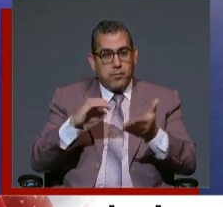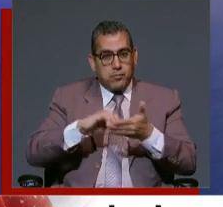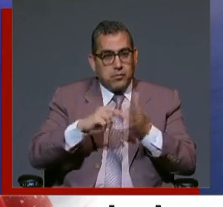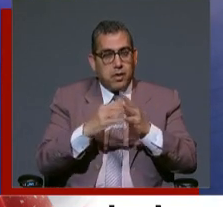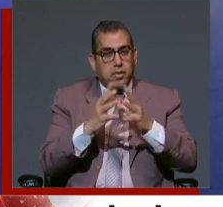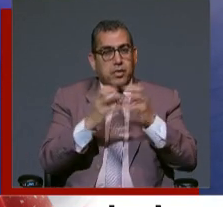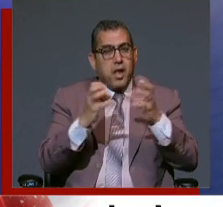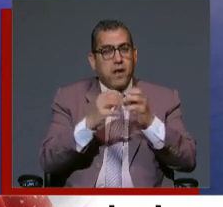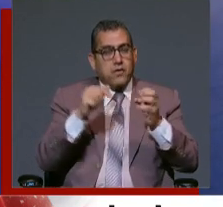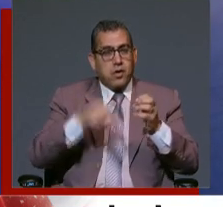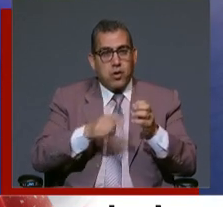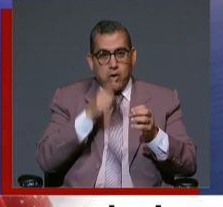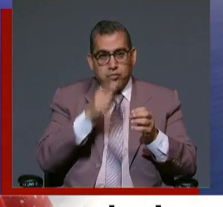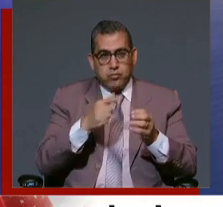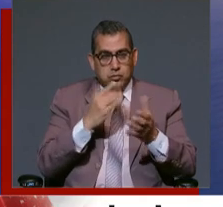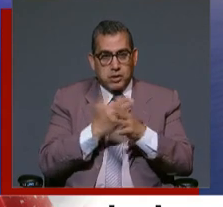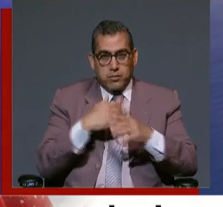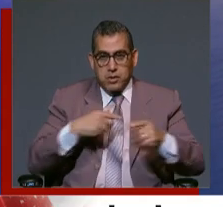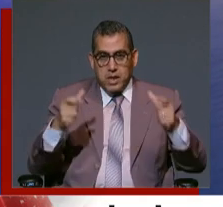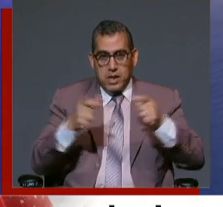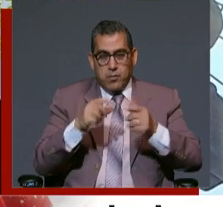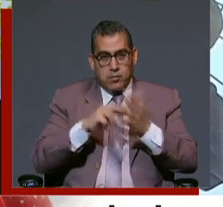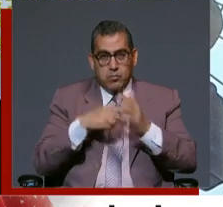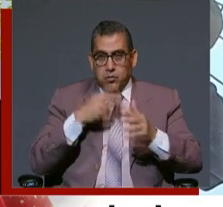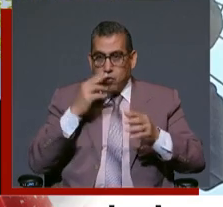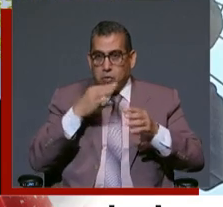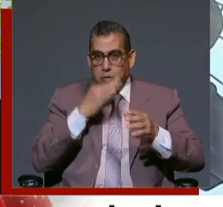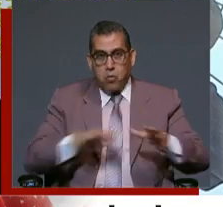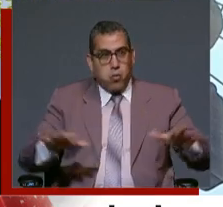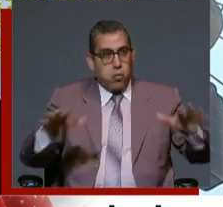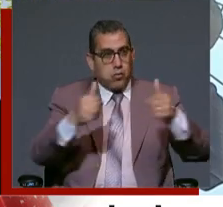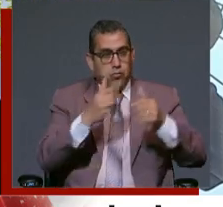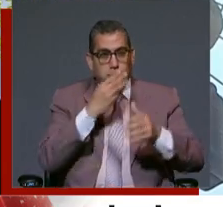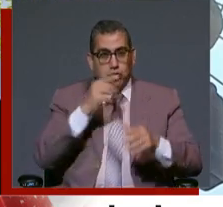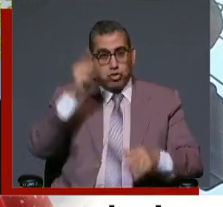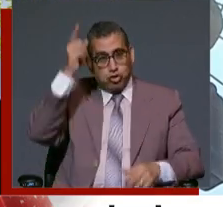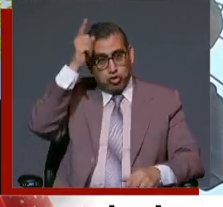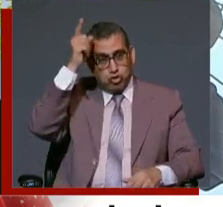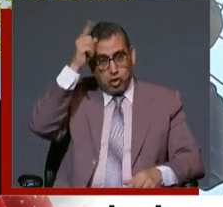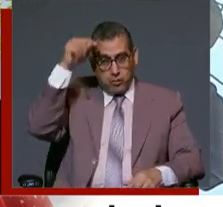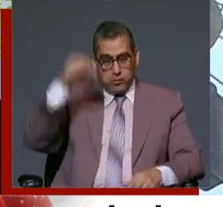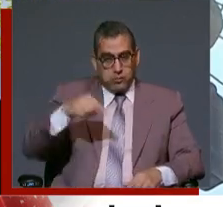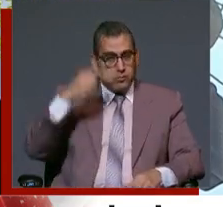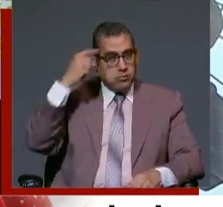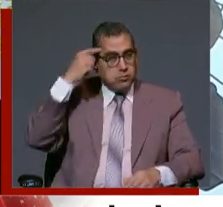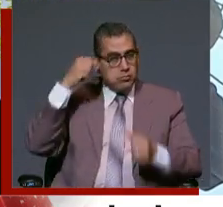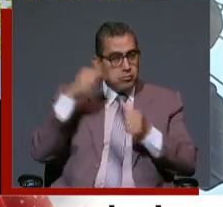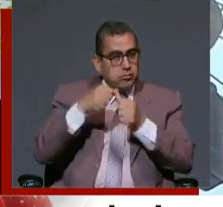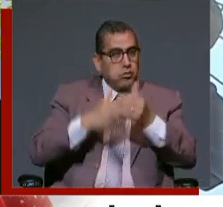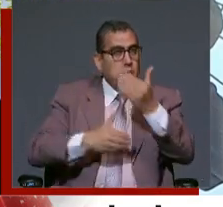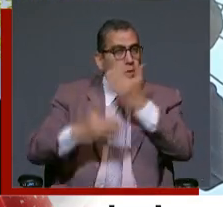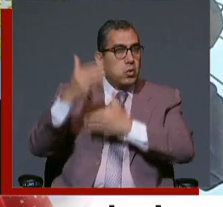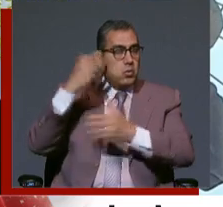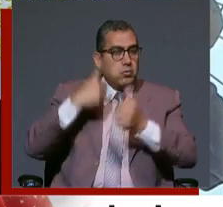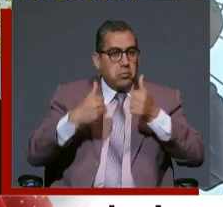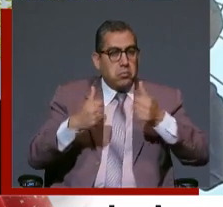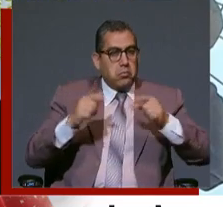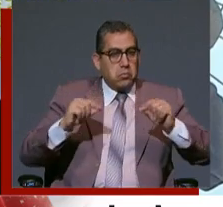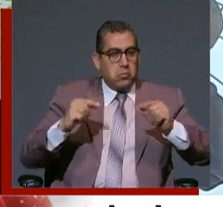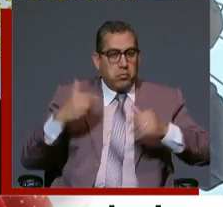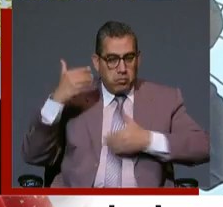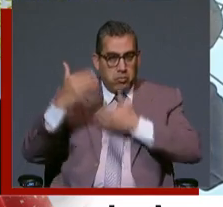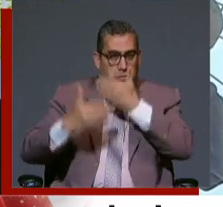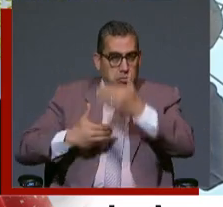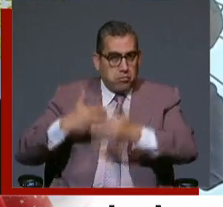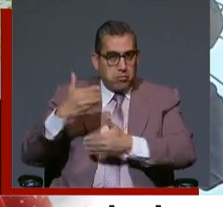التفاصيل أعطانا هذه النتيجة المذهلة. شرم الشيخ بذكرياتها الرائعة وفضاء